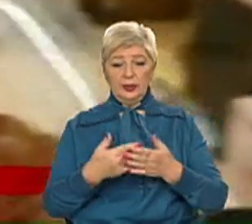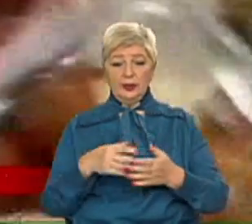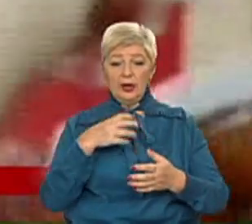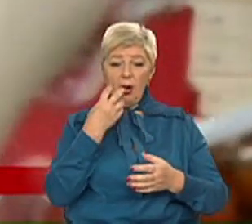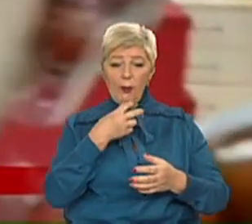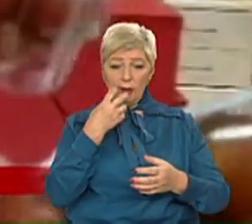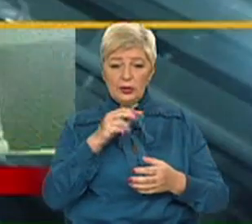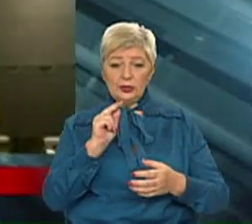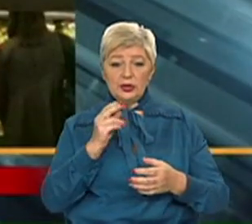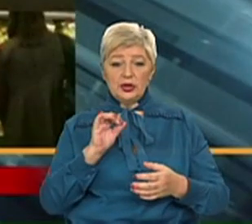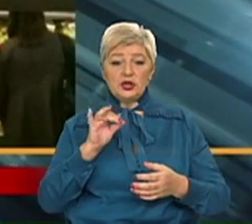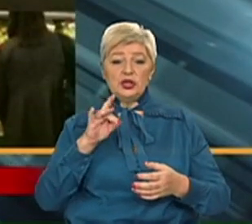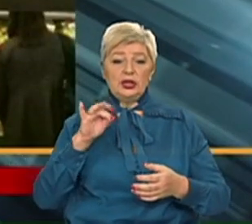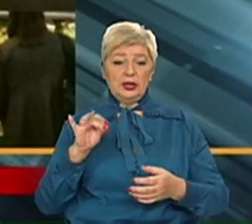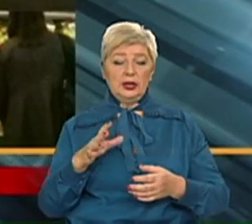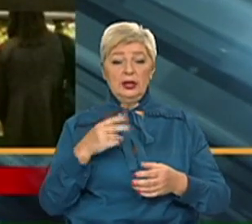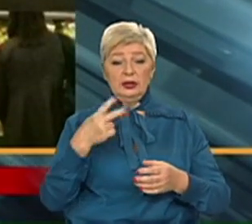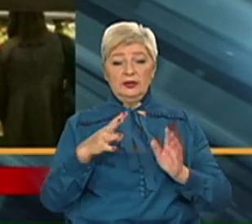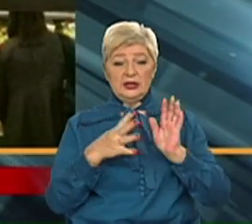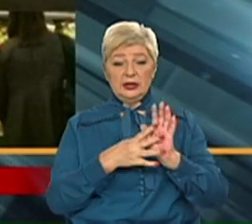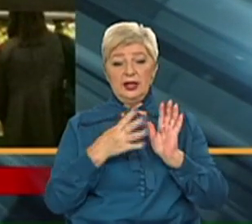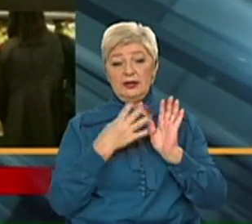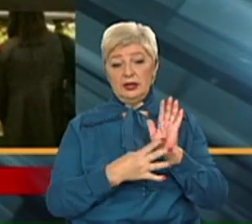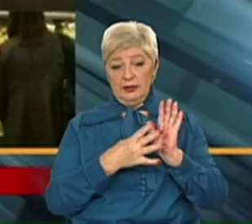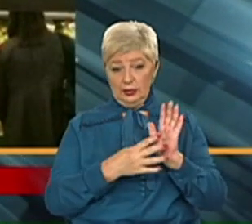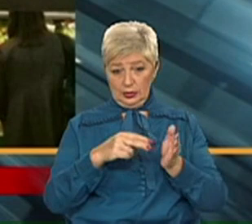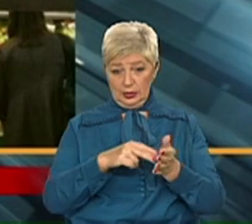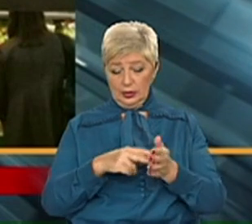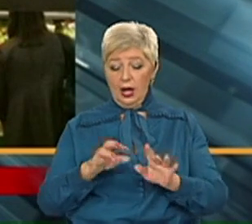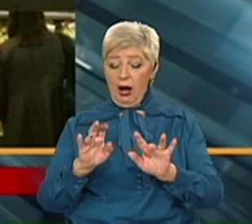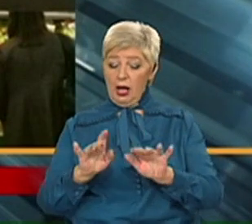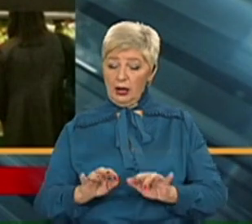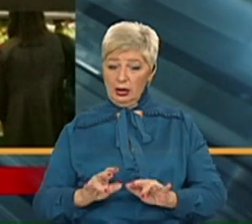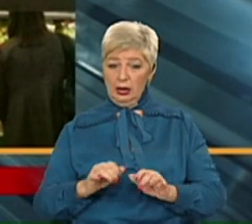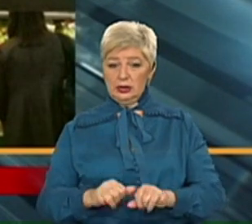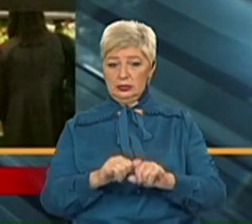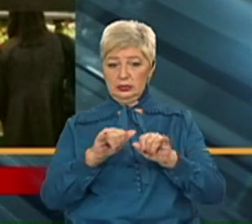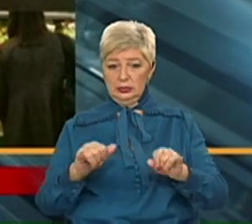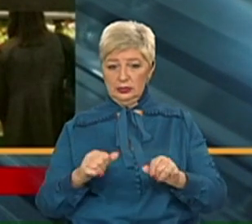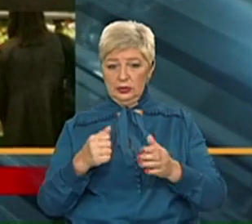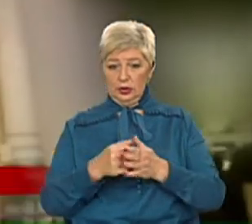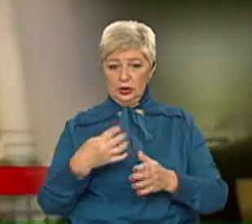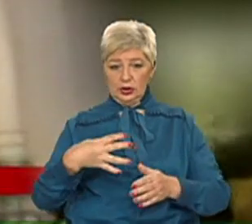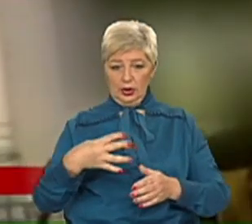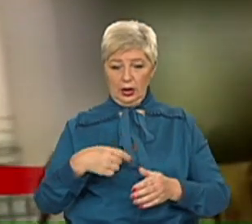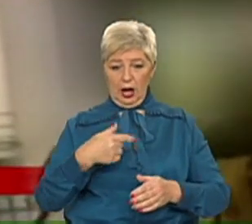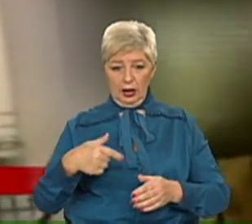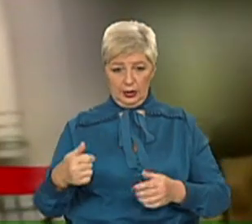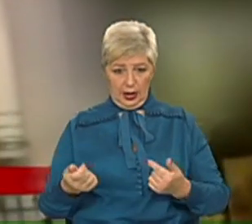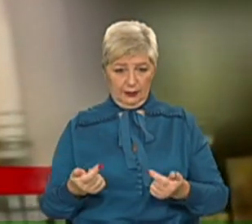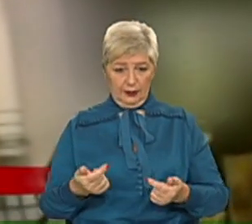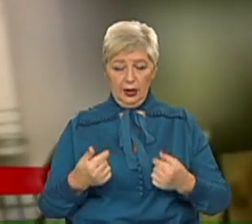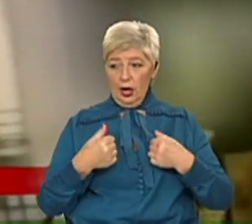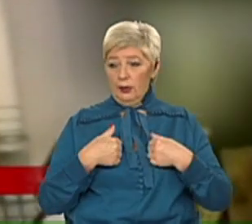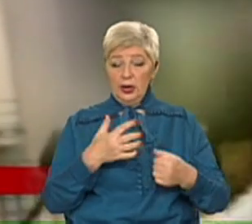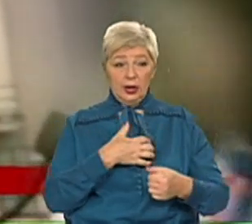приміром, помідори черрі на прилавку коштували 29,90, а на касі їхня вартість зросла до 40 гривень. Мені хотілося б